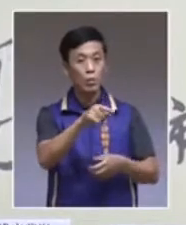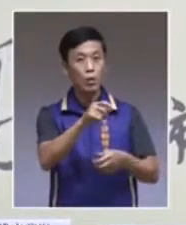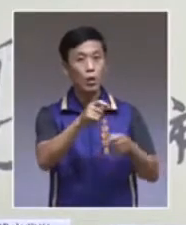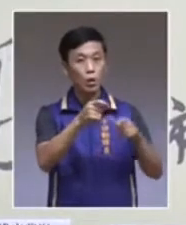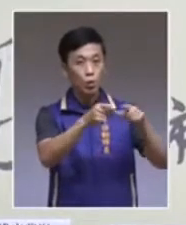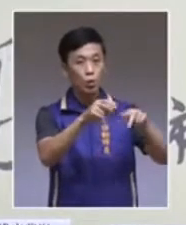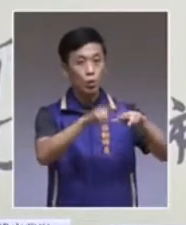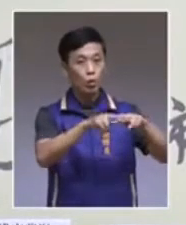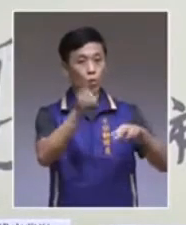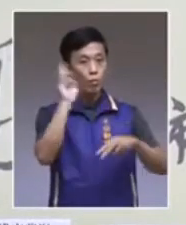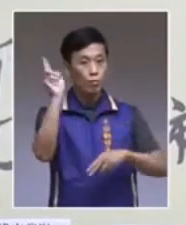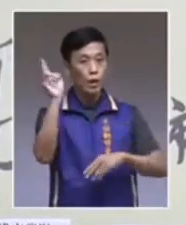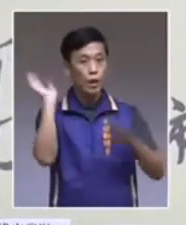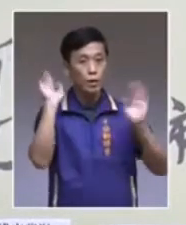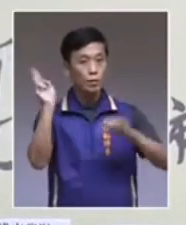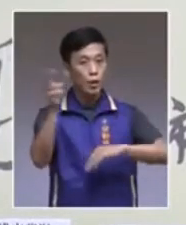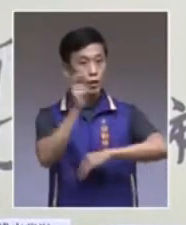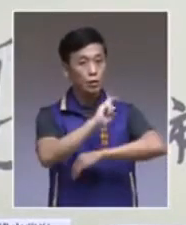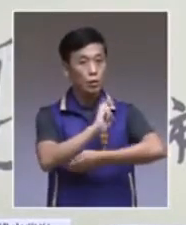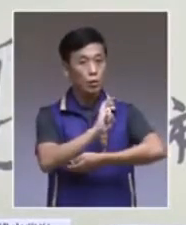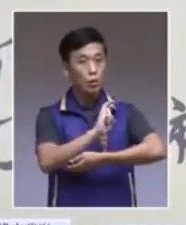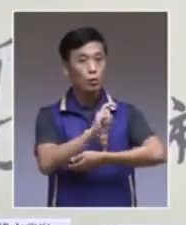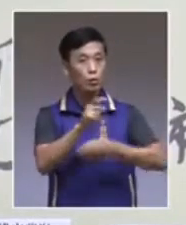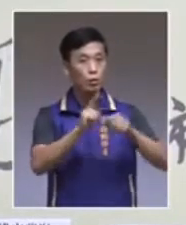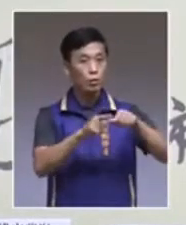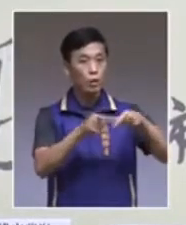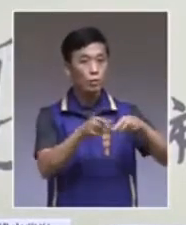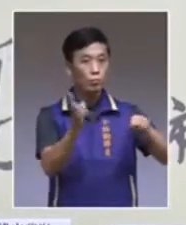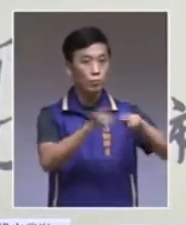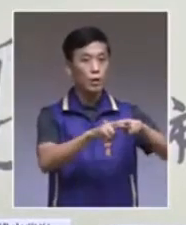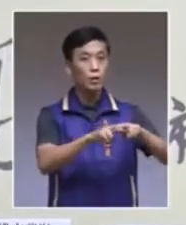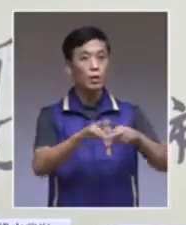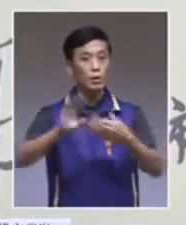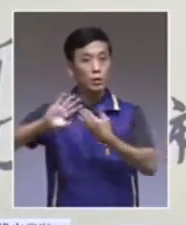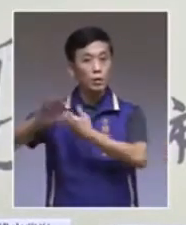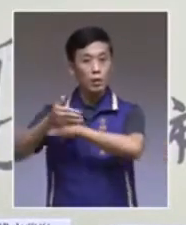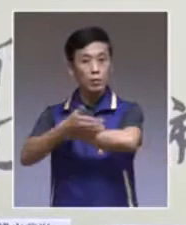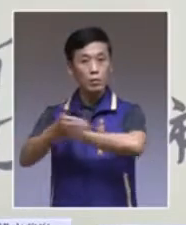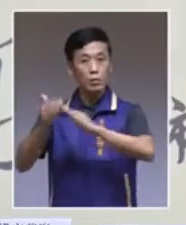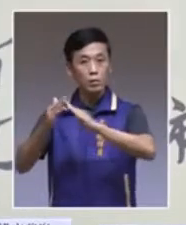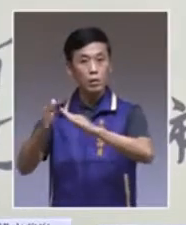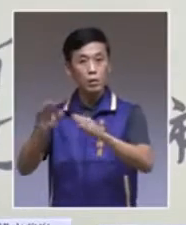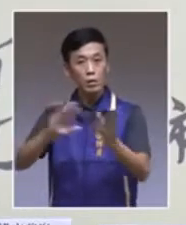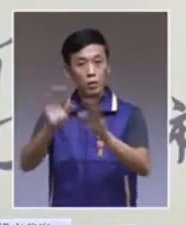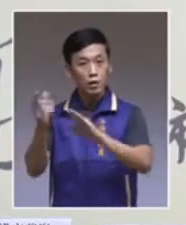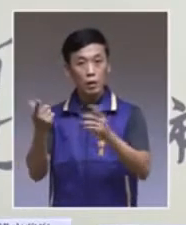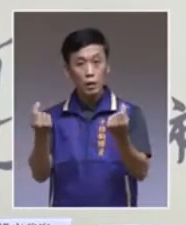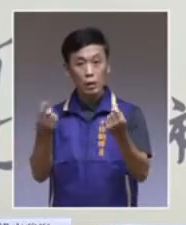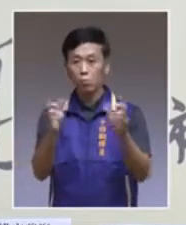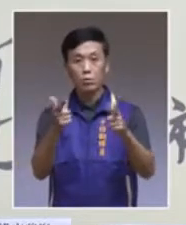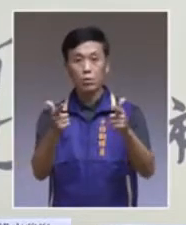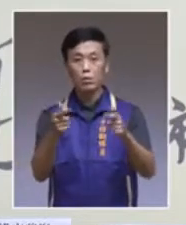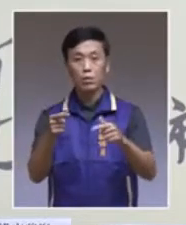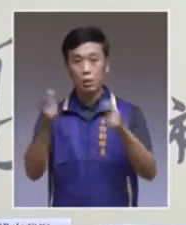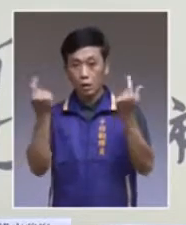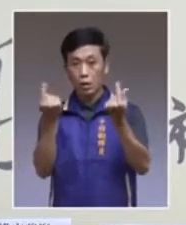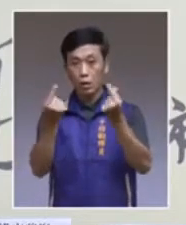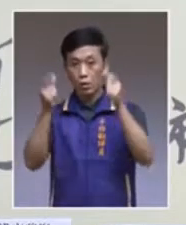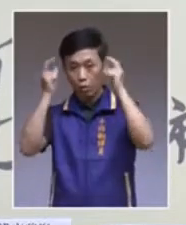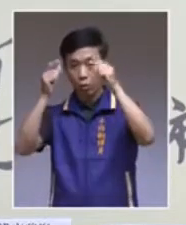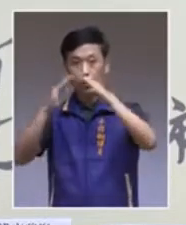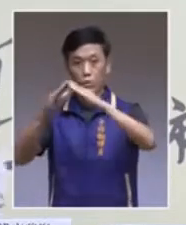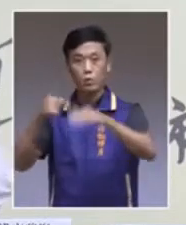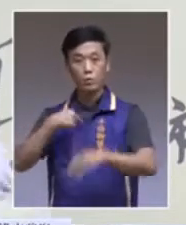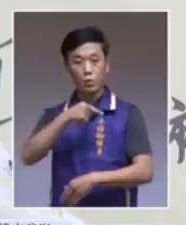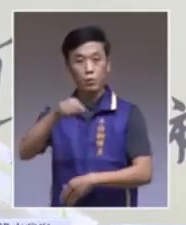实上是关闭。那其他的县市这个并没有这种状况，好，像高雄，我们持续的也提